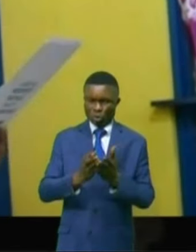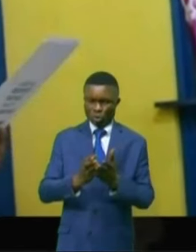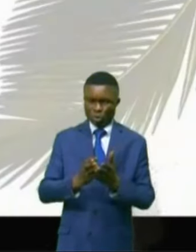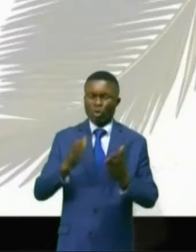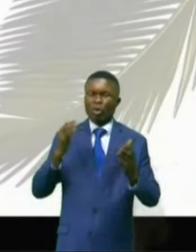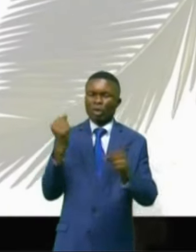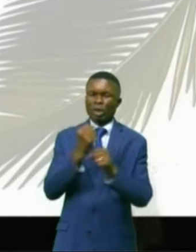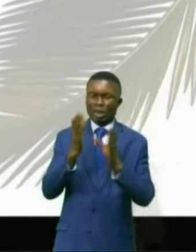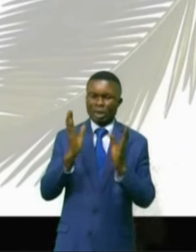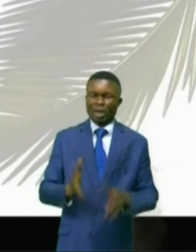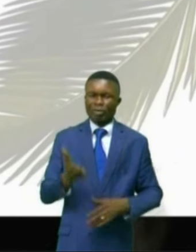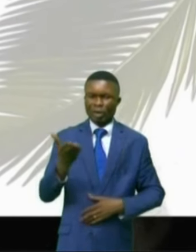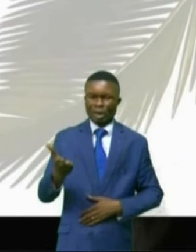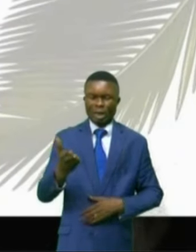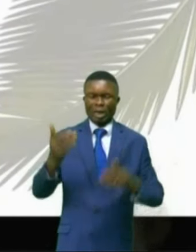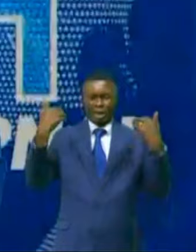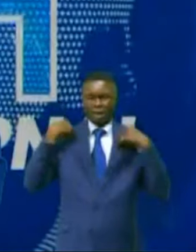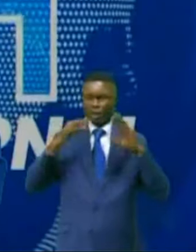employés.